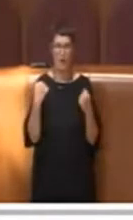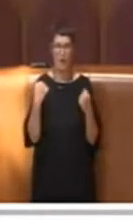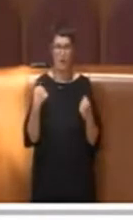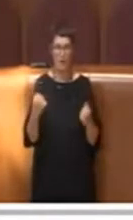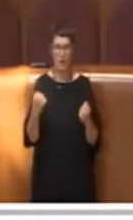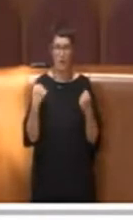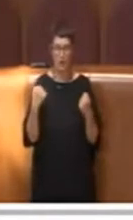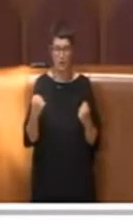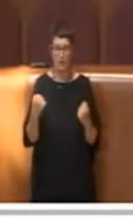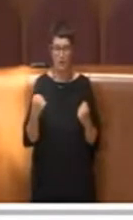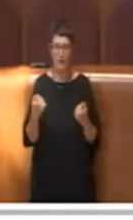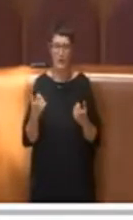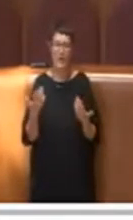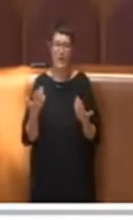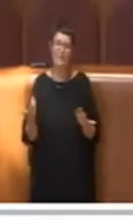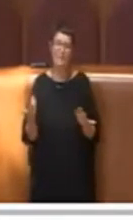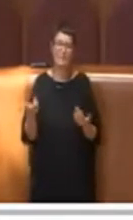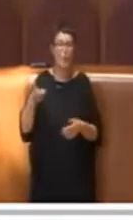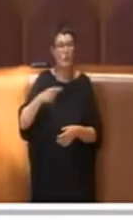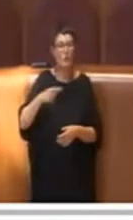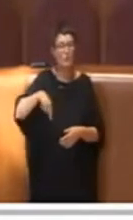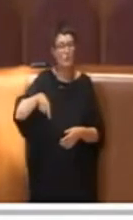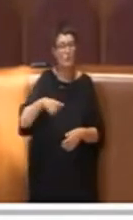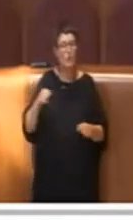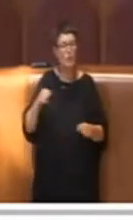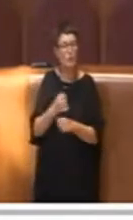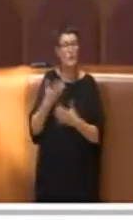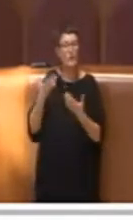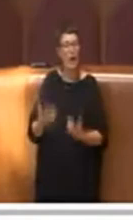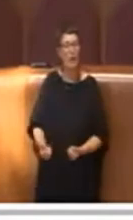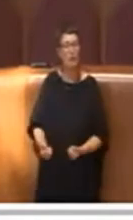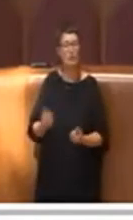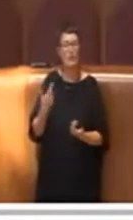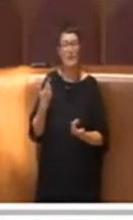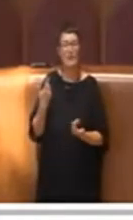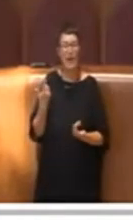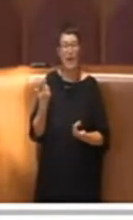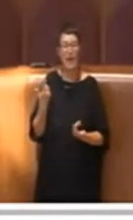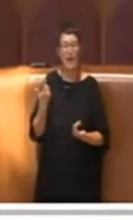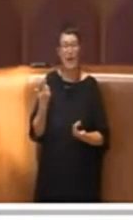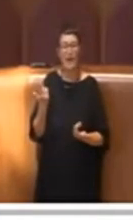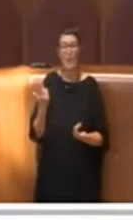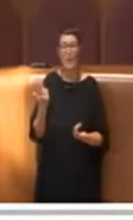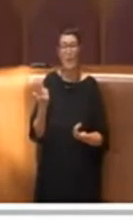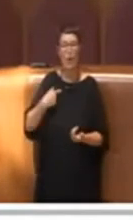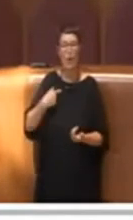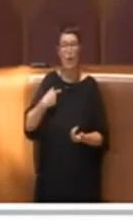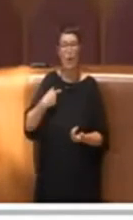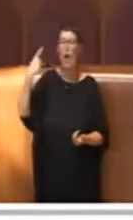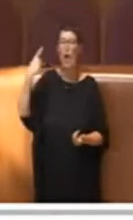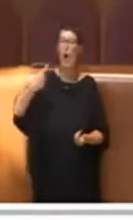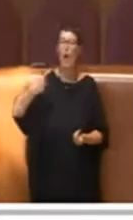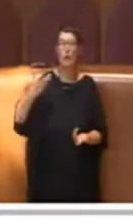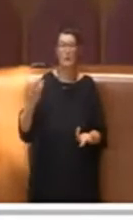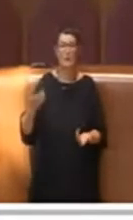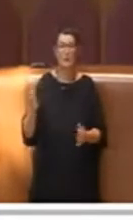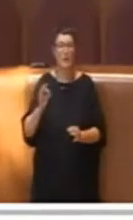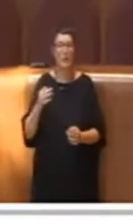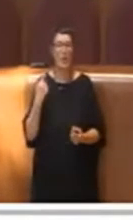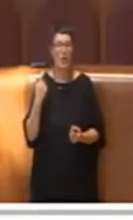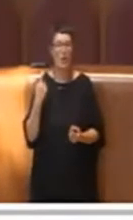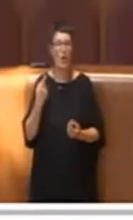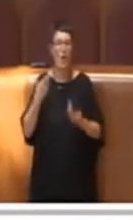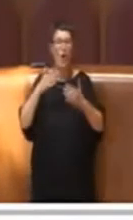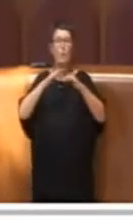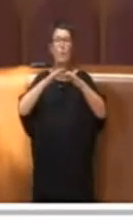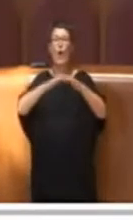di protettorato ordinario perché la tutela del patrimonio artistico e culturale è importante e per questo